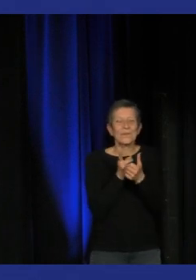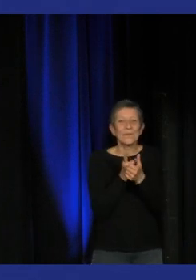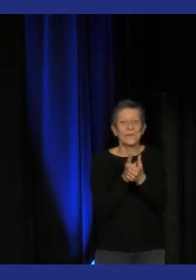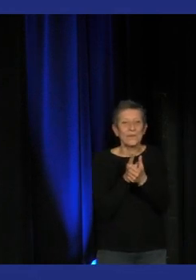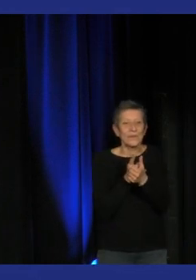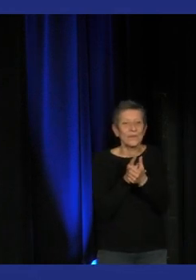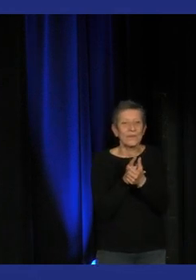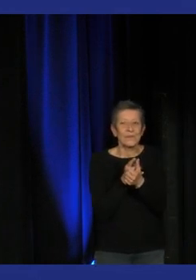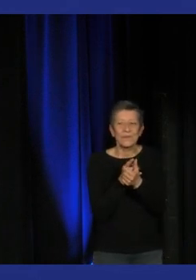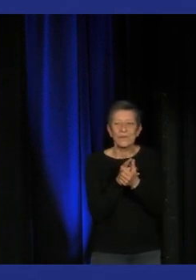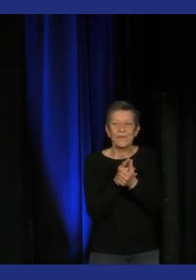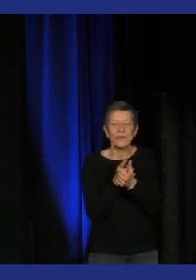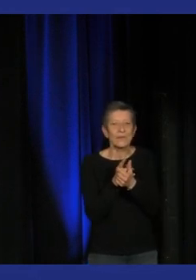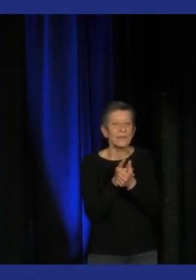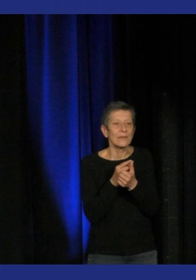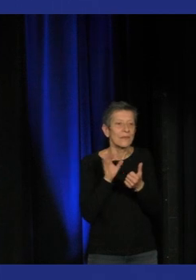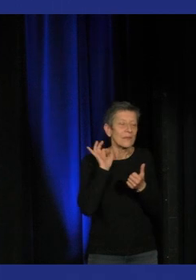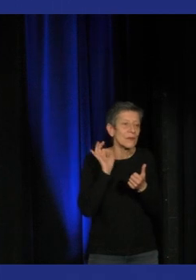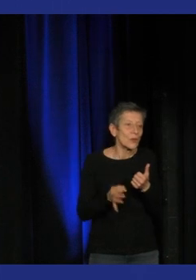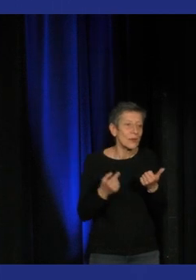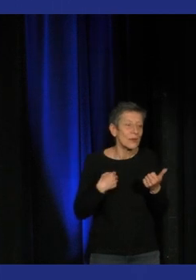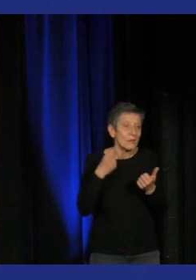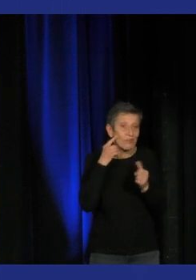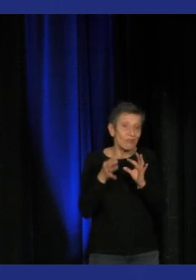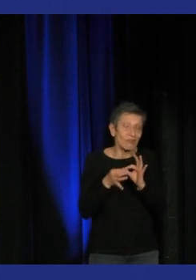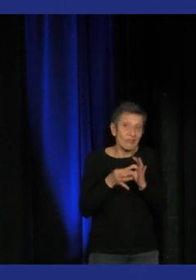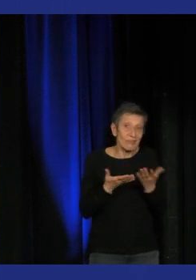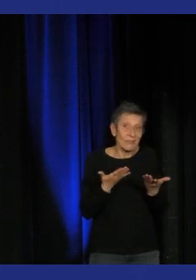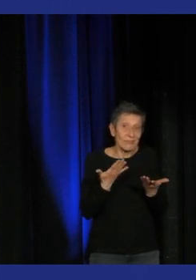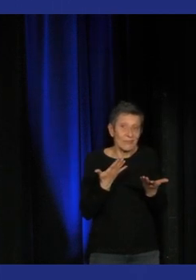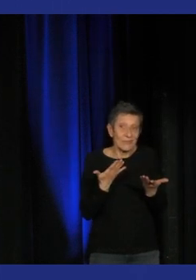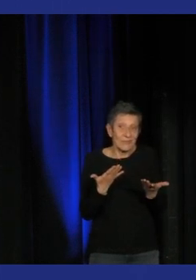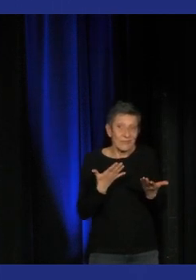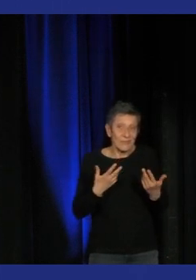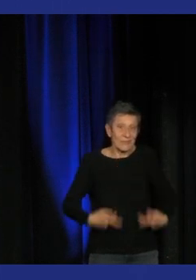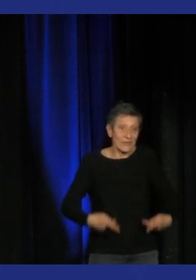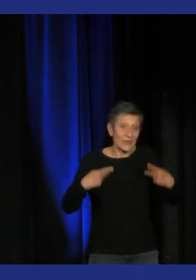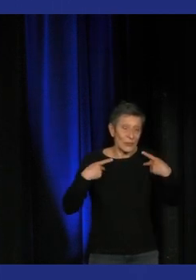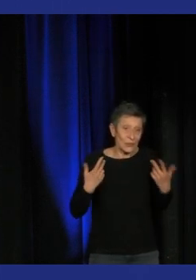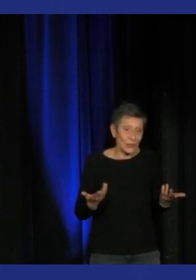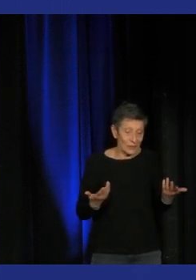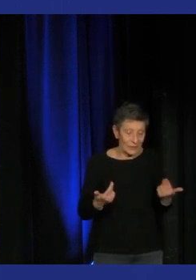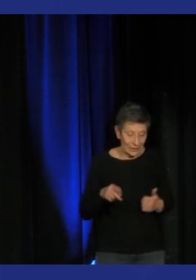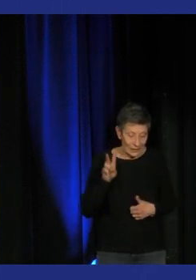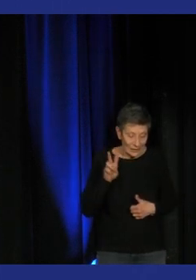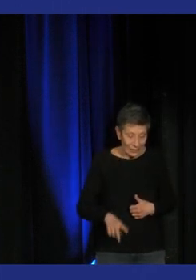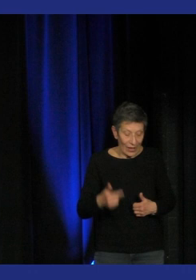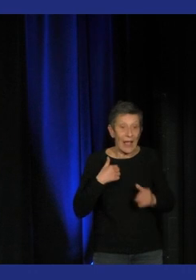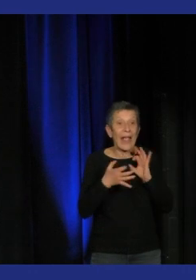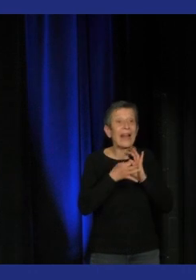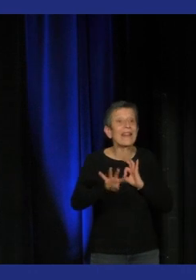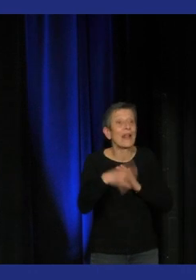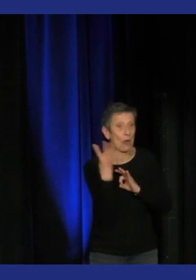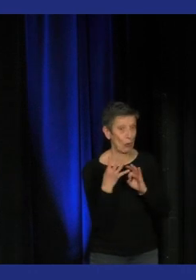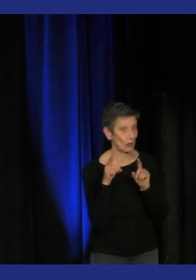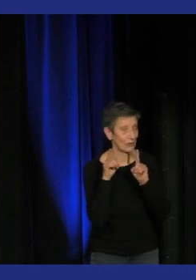que forcément, ça m'a fait tellement écho à mon vécu, la question du métier, enfin de la ligne 14. Ah oui. Parce que moi, je suis une Parisienne, j'ai vécu 30 ans à